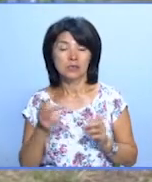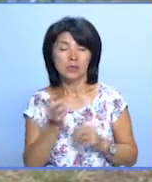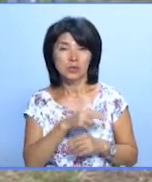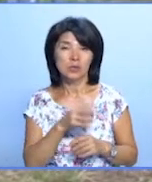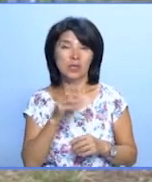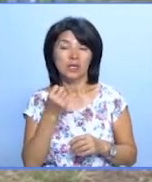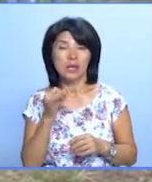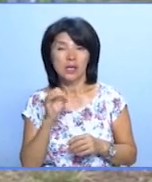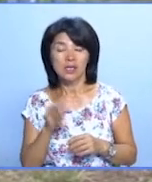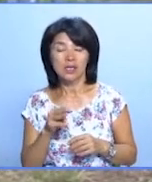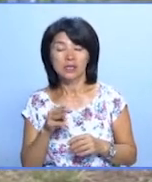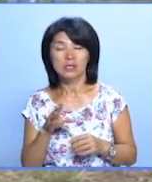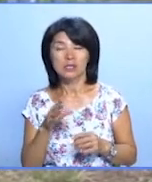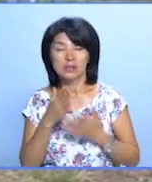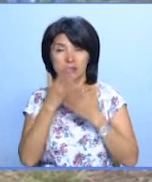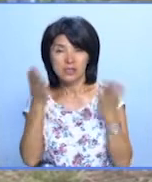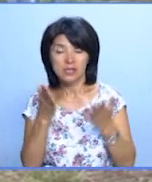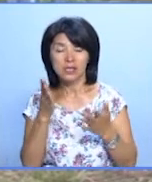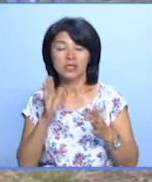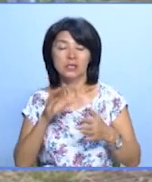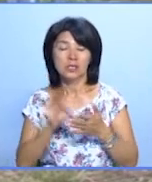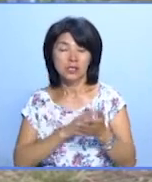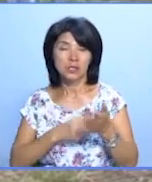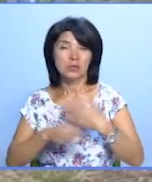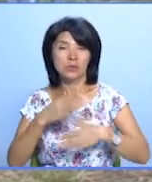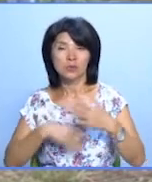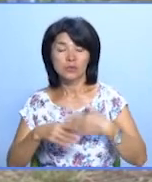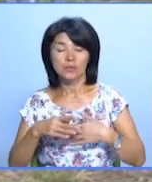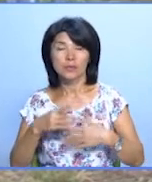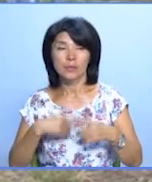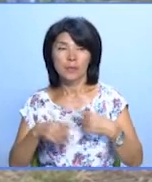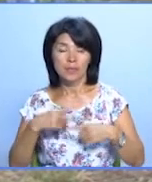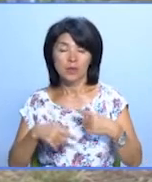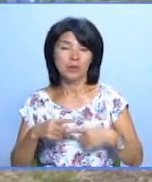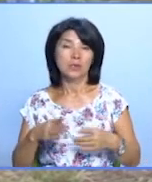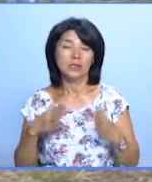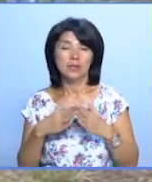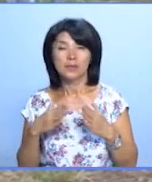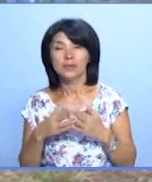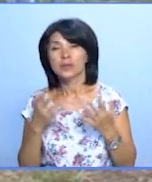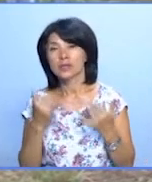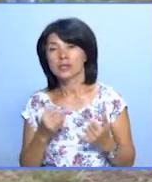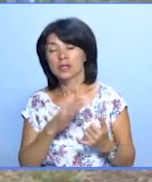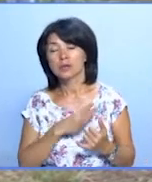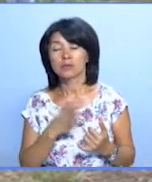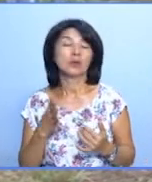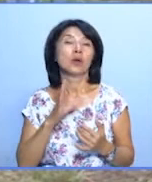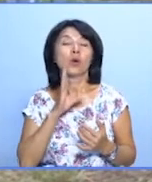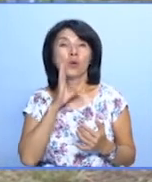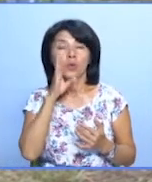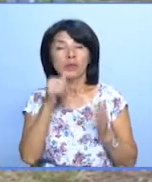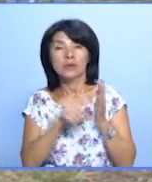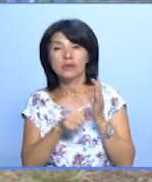Дәл осы жерде құрбандық шалуға арналған 6 ірі қара мен 150 қой қамалған. Құрбандық шалу рәсімі таңғы 6-дан